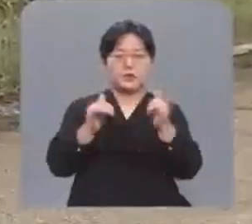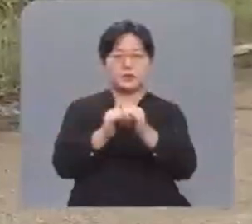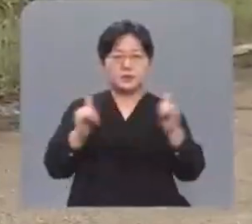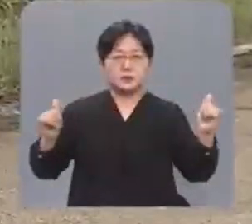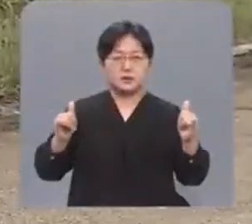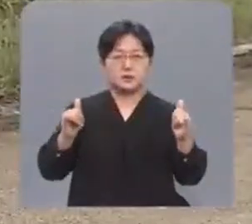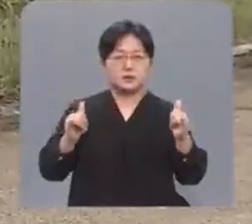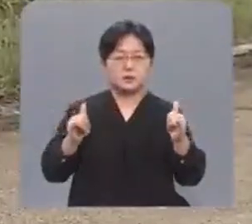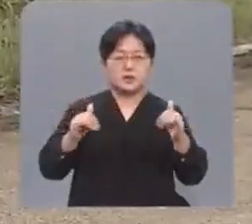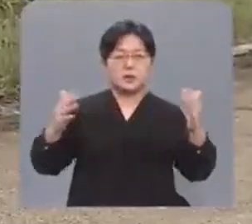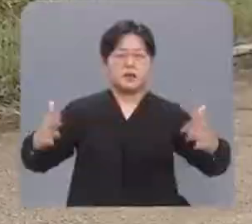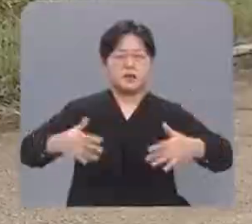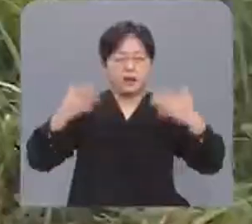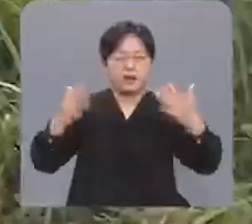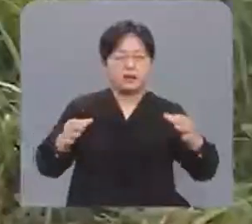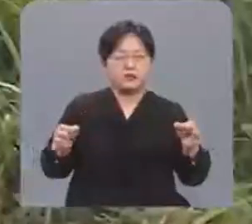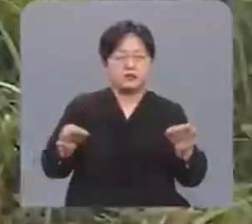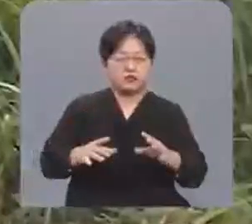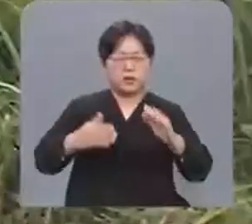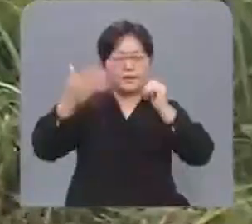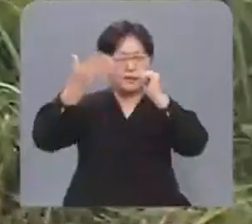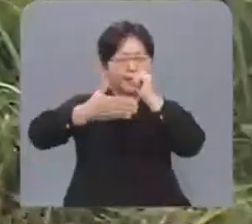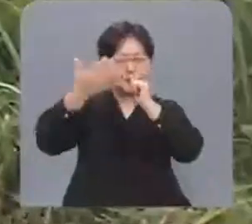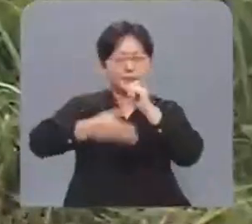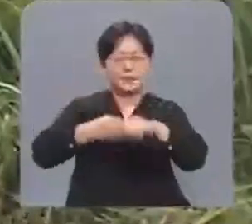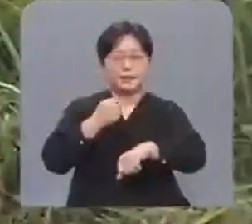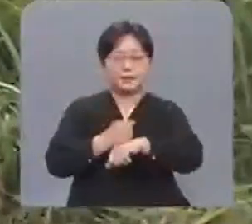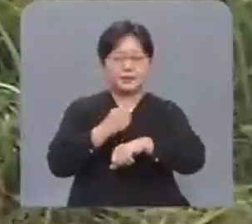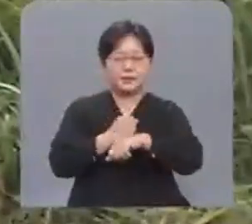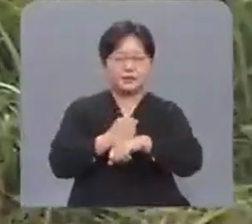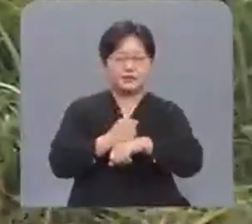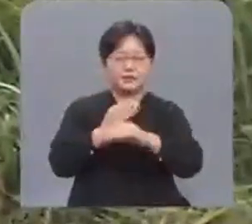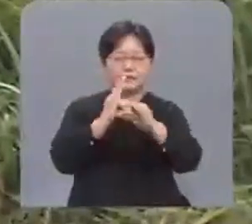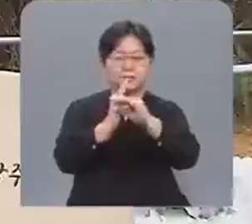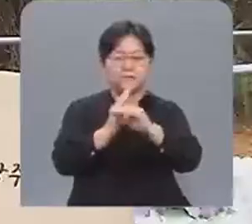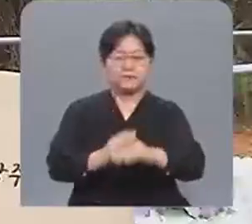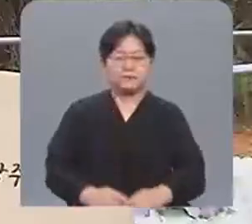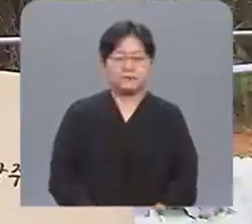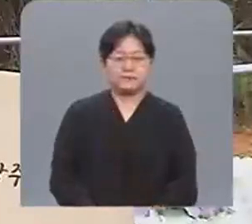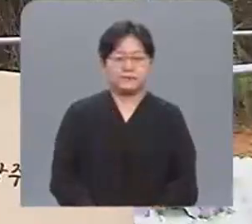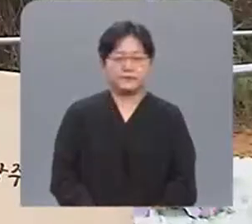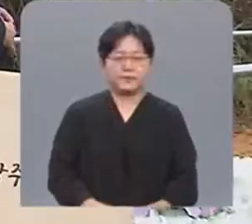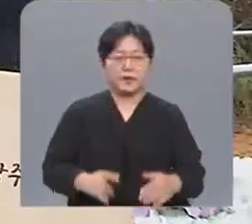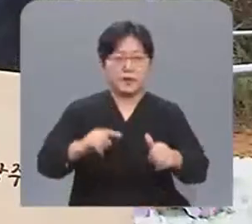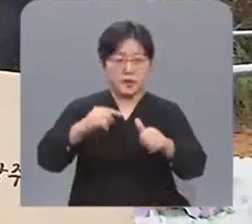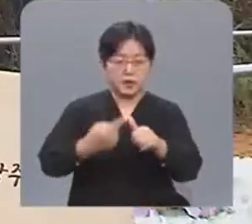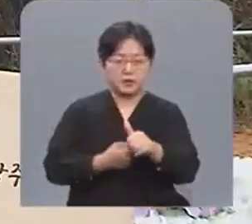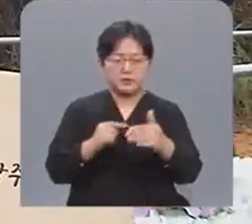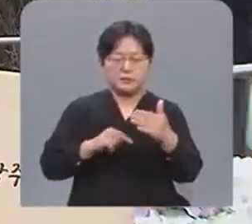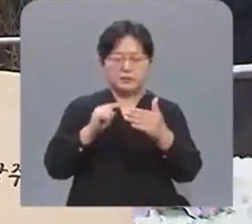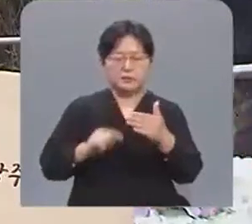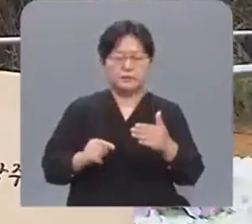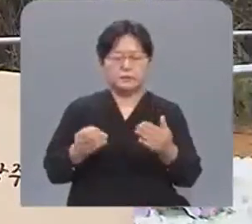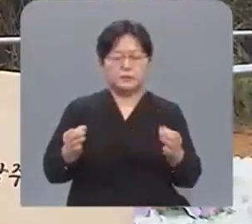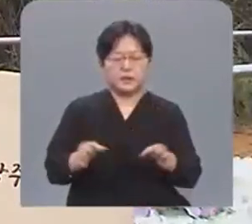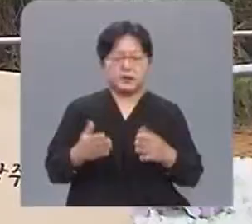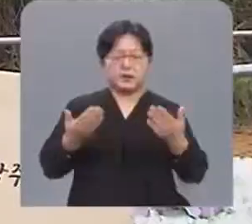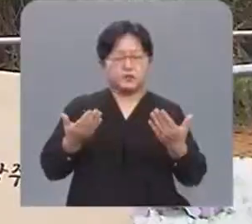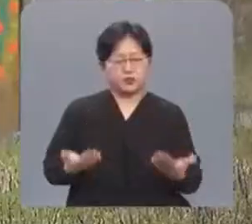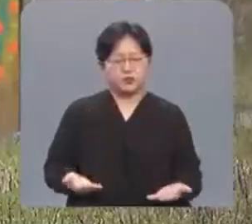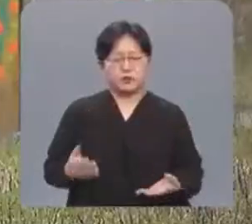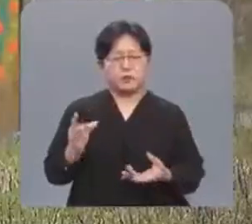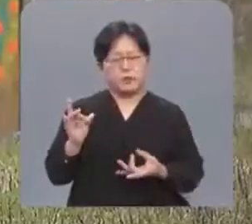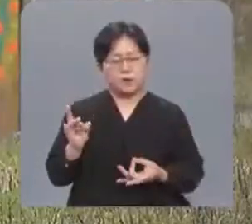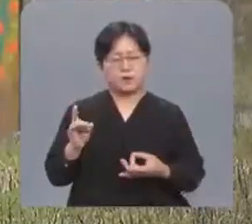관광객들은 흘러가는 가을의 순간을 사진으로 담아내는데 여념이 없습니다. 자연 속에서 잠시 쉬어가는